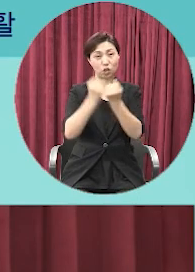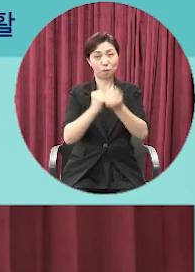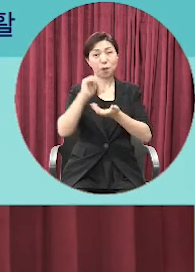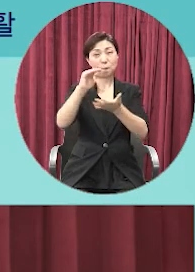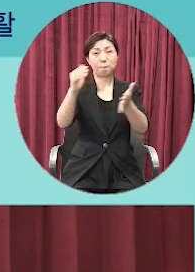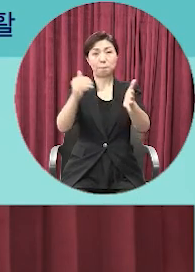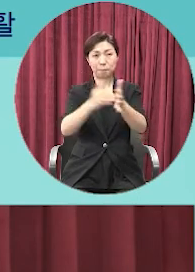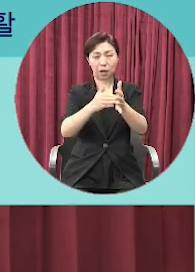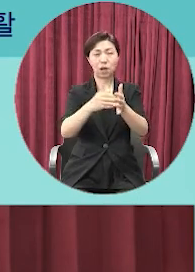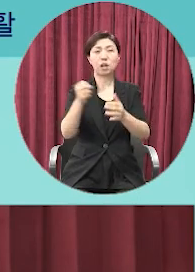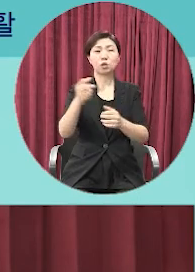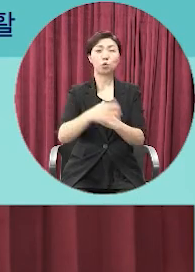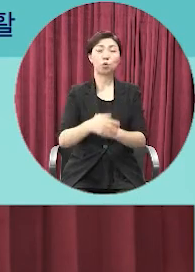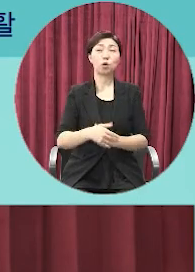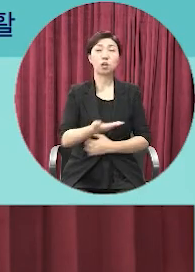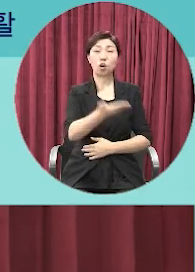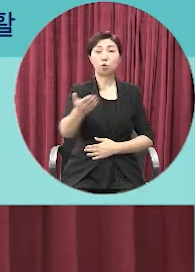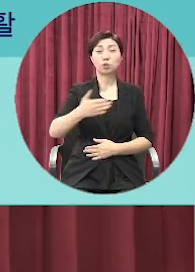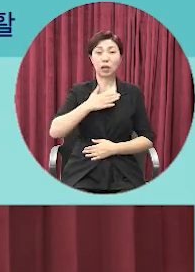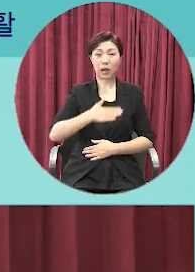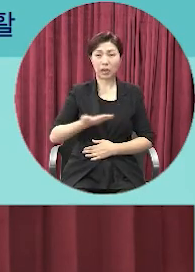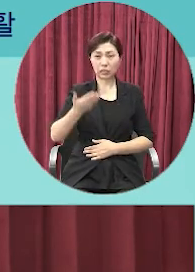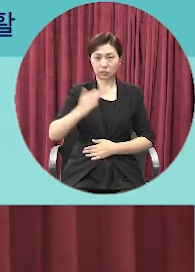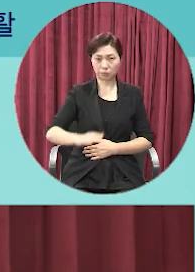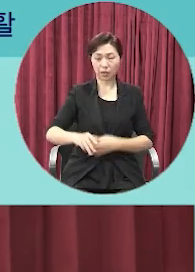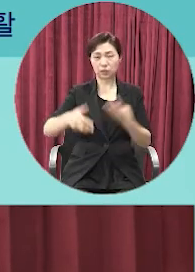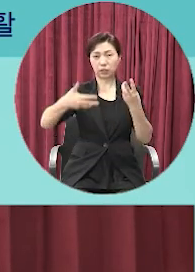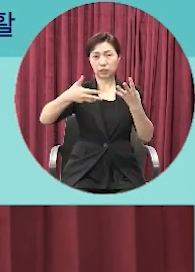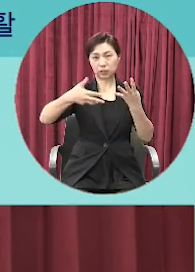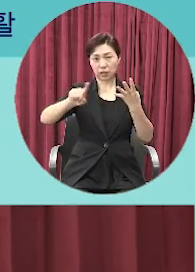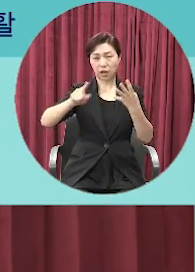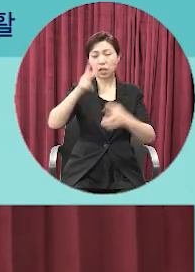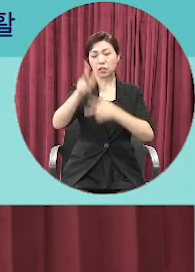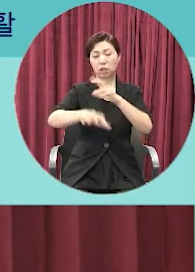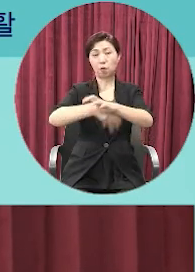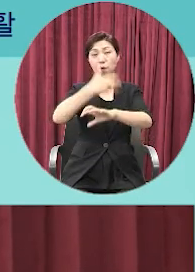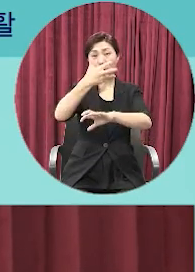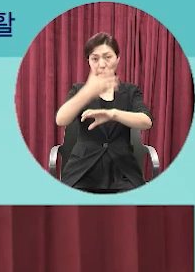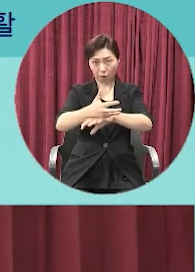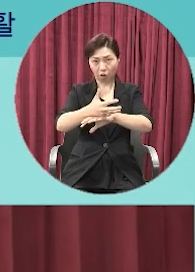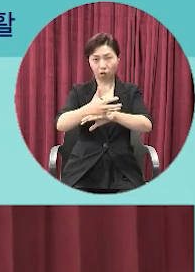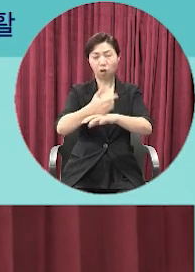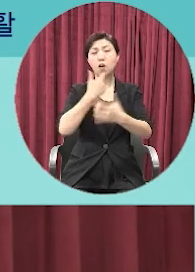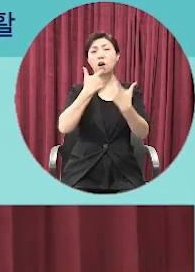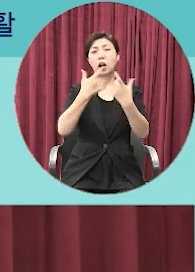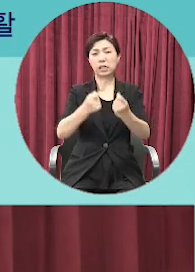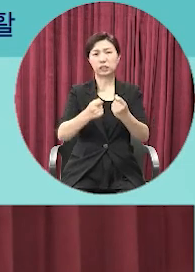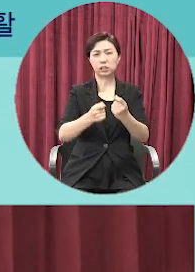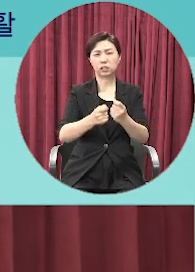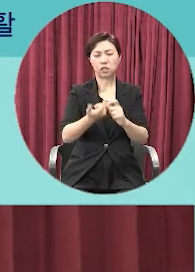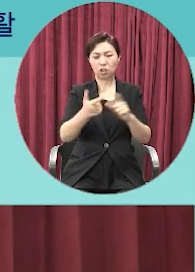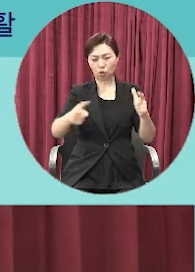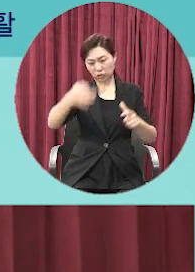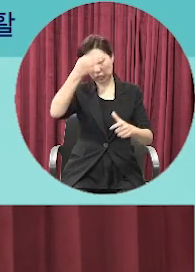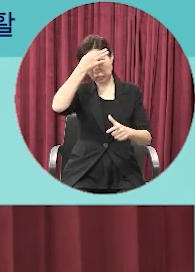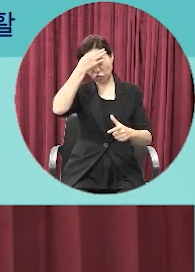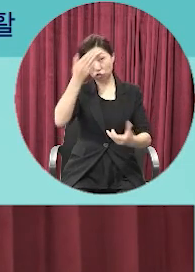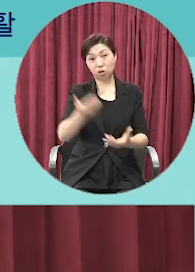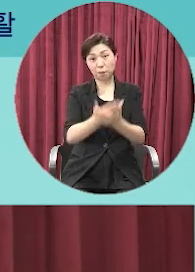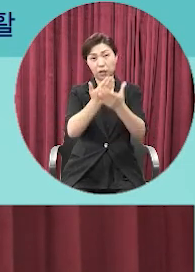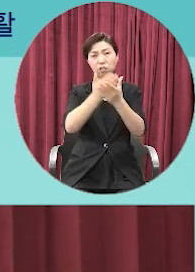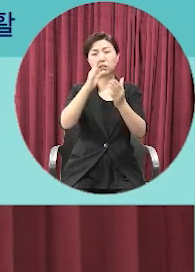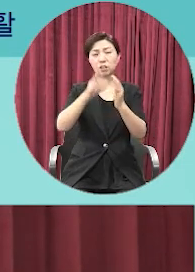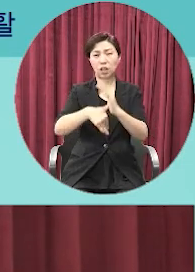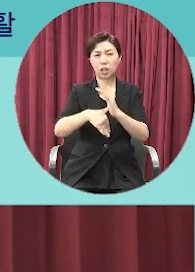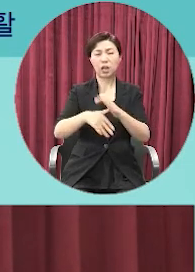이제 최근에 이 4차 산업혁명과 관련해서 여러 가지 다양한 기술들이 나오면서 이 장애인